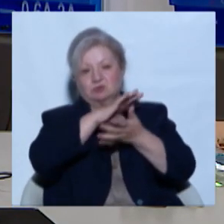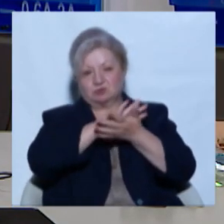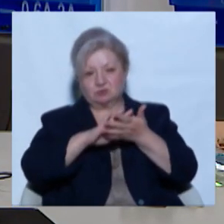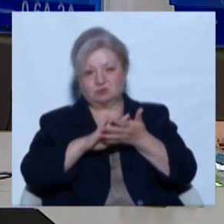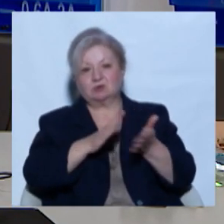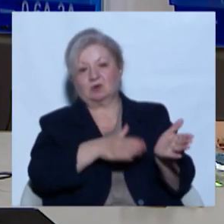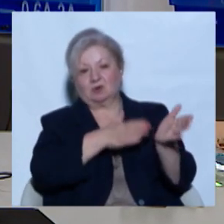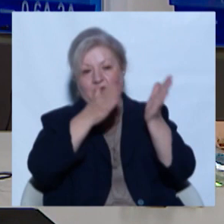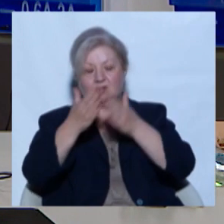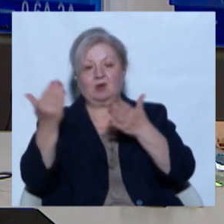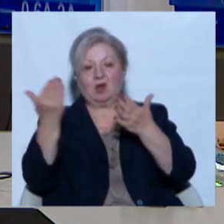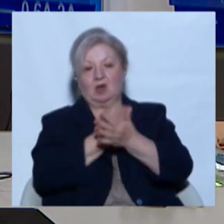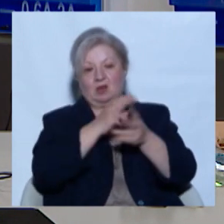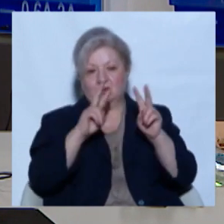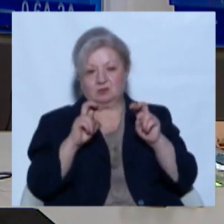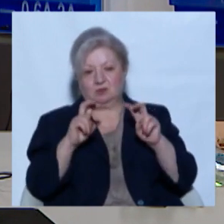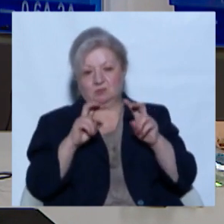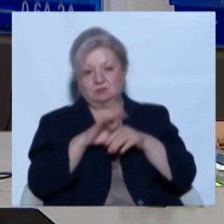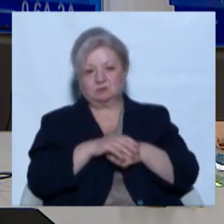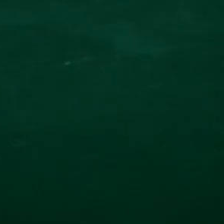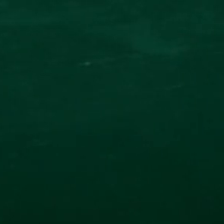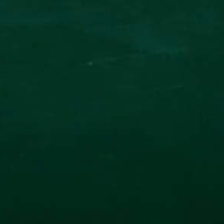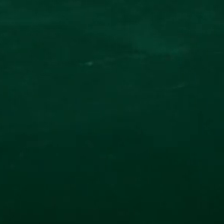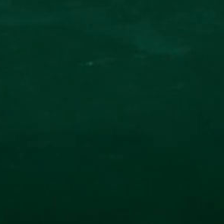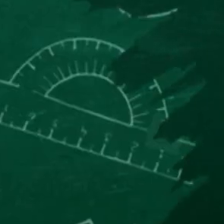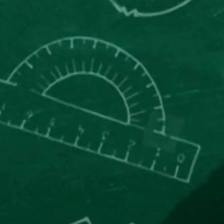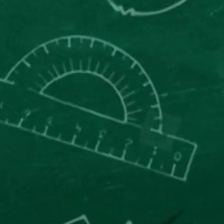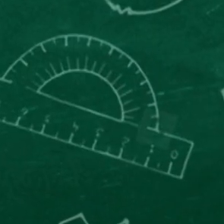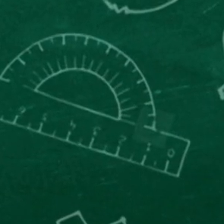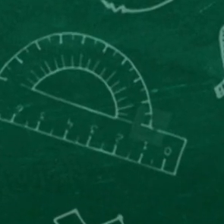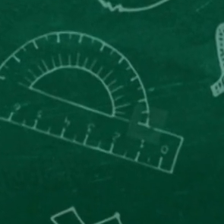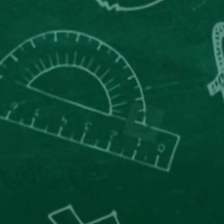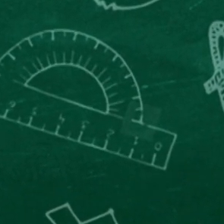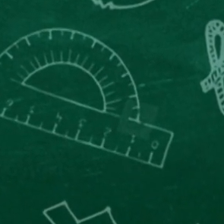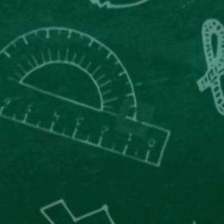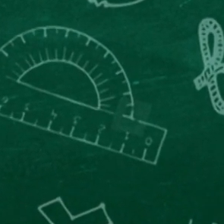და შემდეგ უკვე გადავალთ ახალ თემაზე.